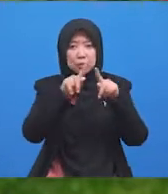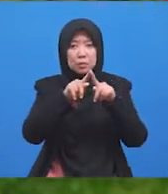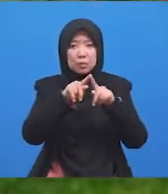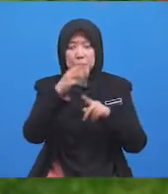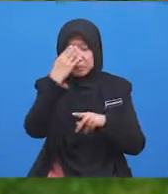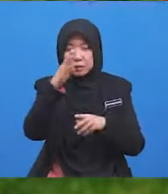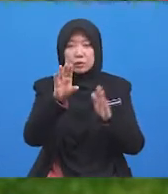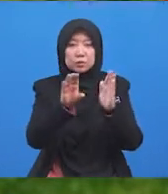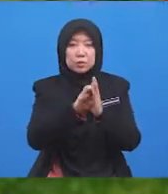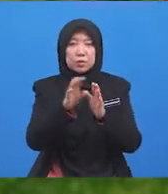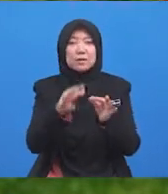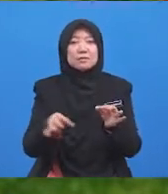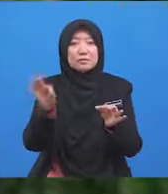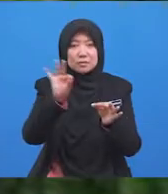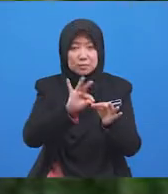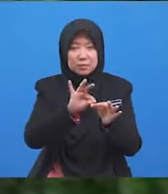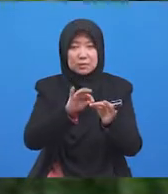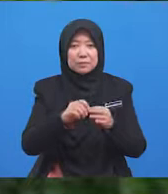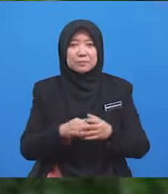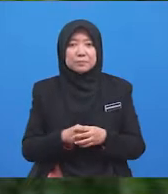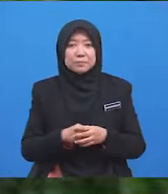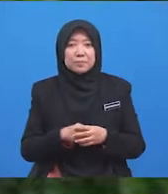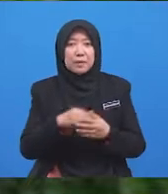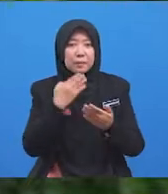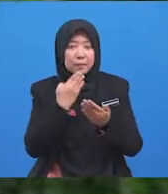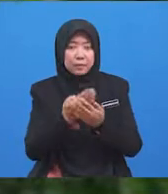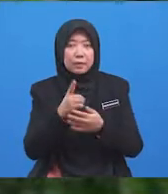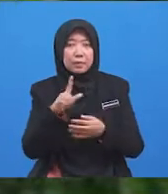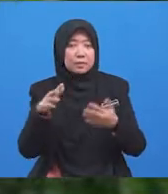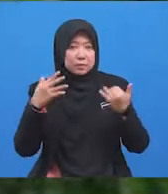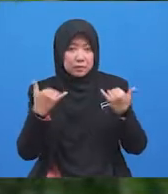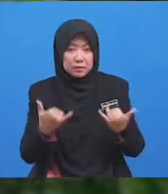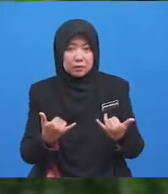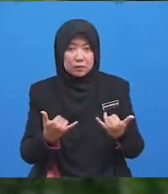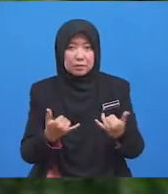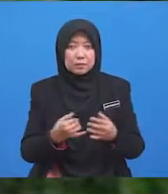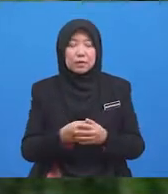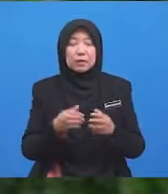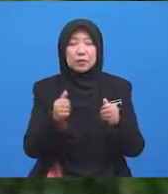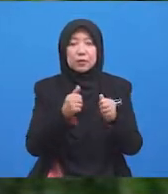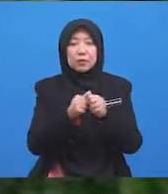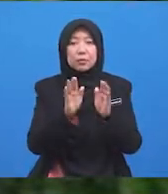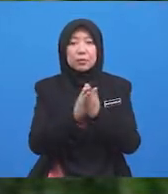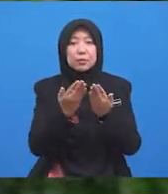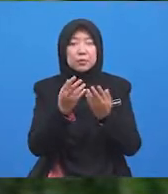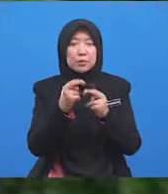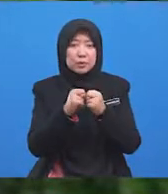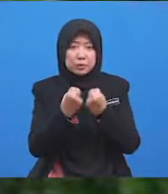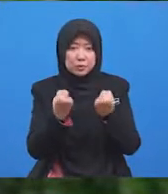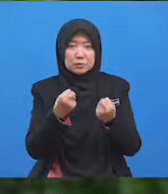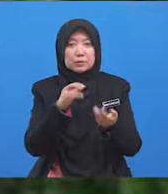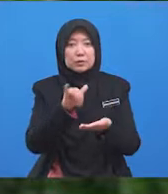dengan contoh yang sesuai pailah sekarang berbekalkan buku teks antologi